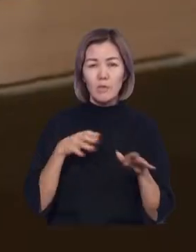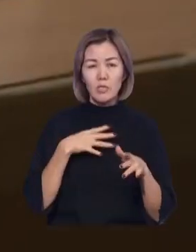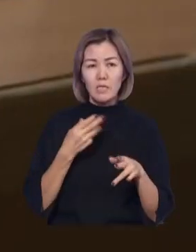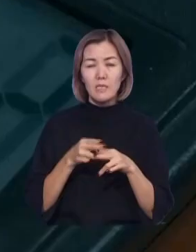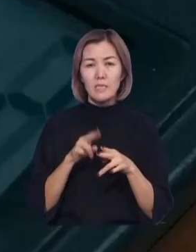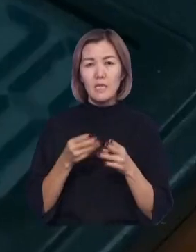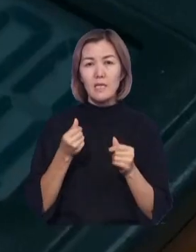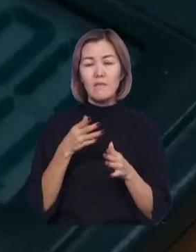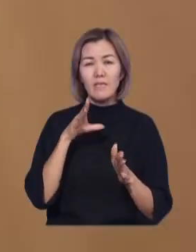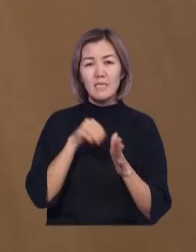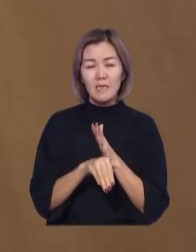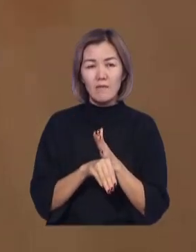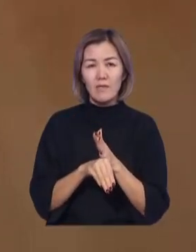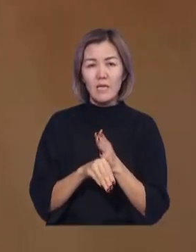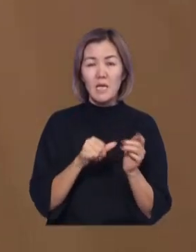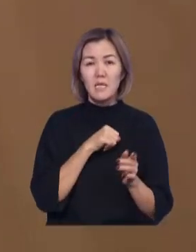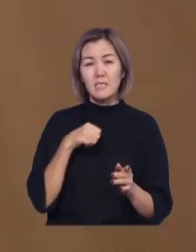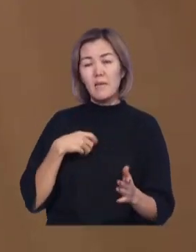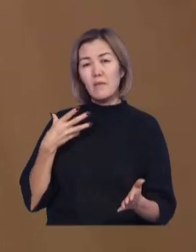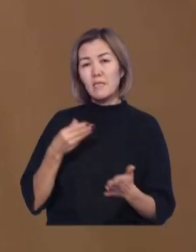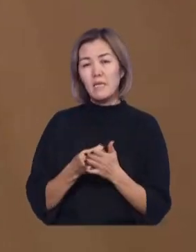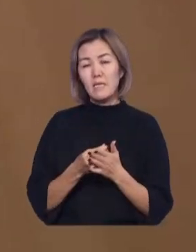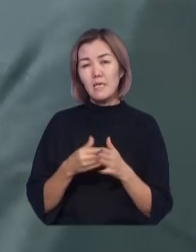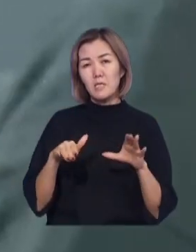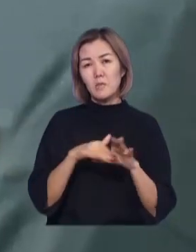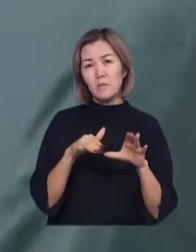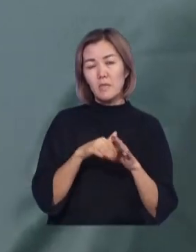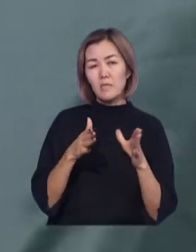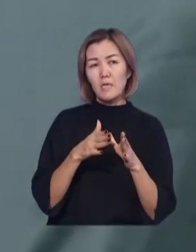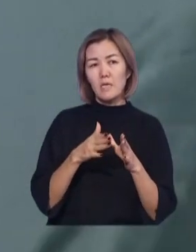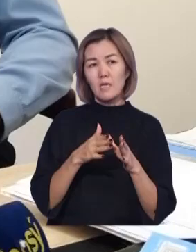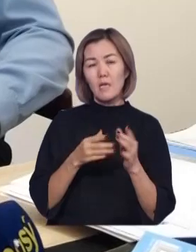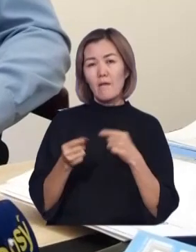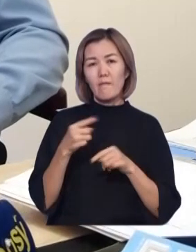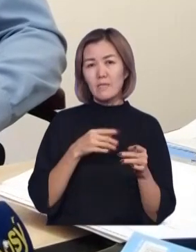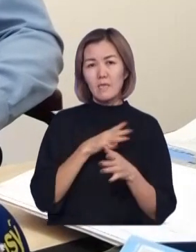это инвестирование люди добровольно отдают свои сбережения К сожалению